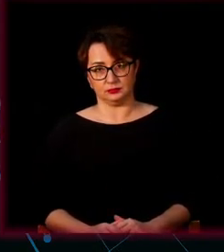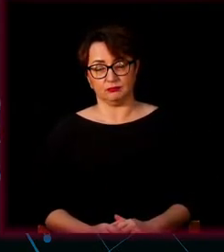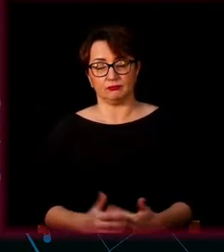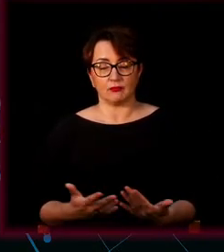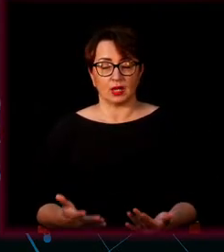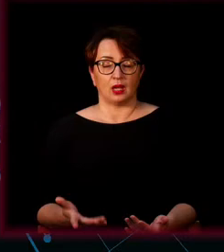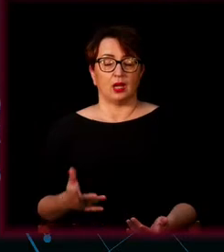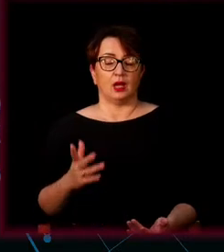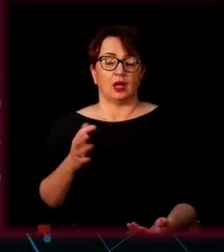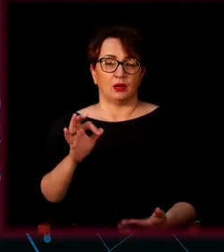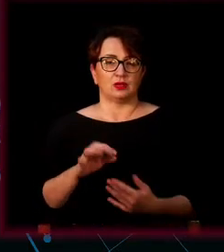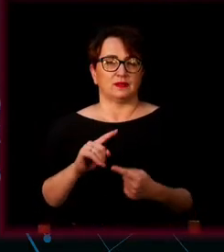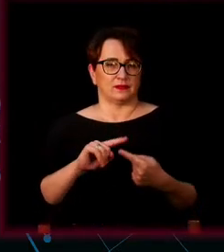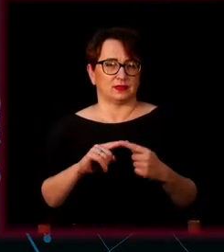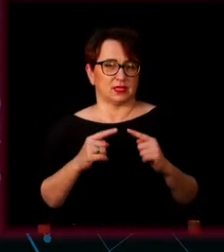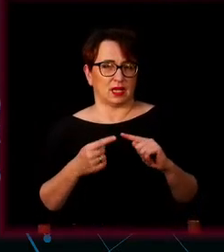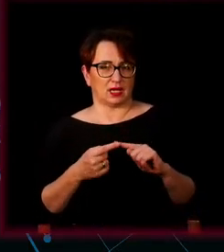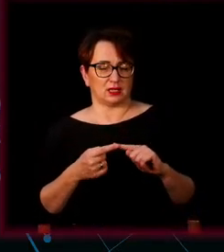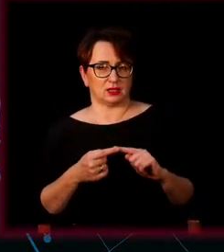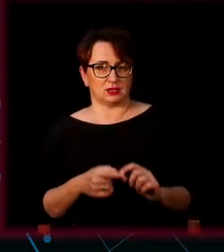w pewnym sensie